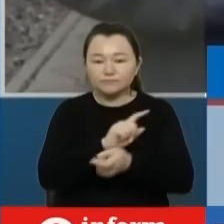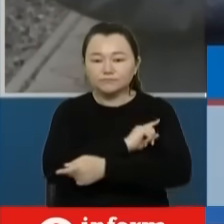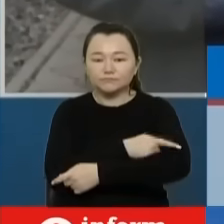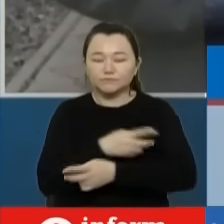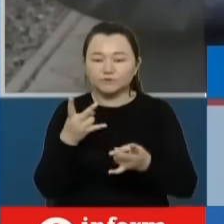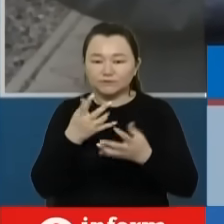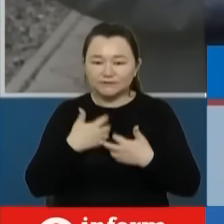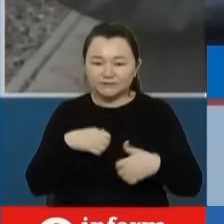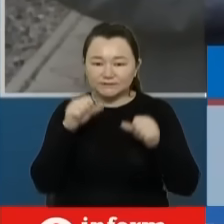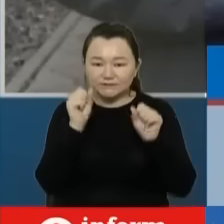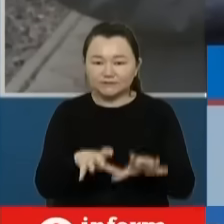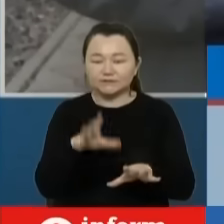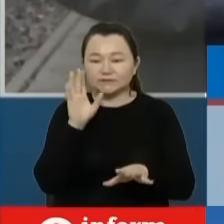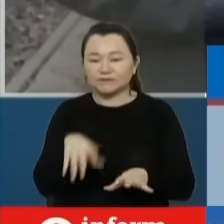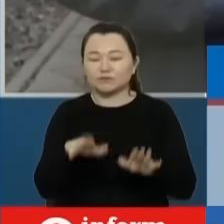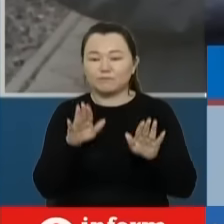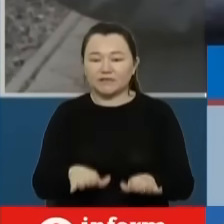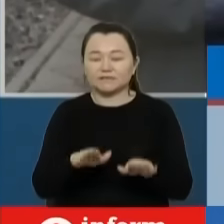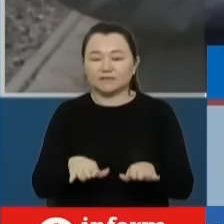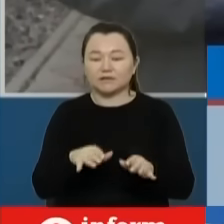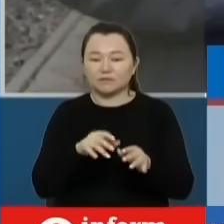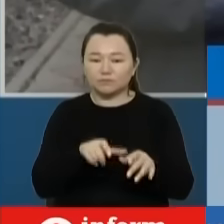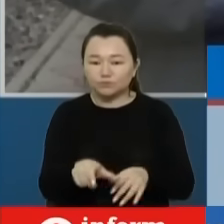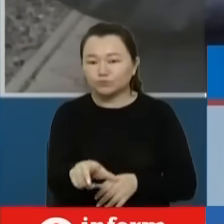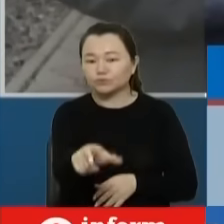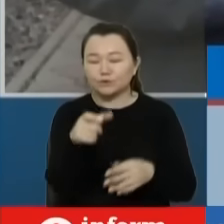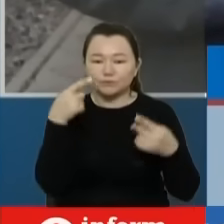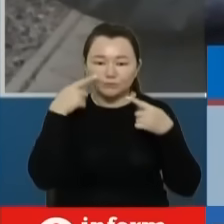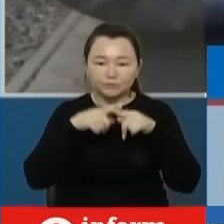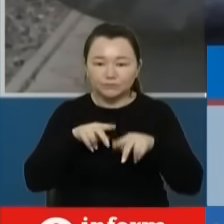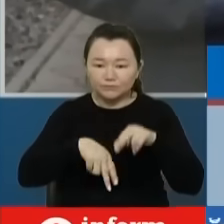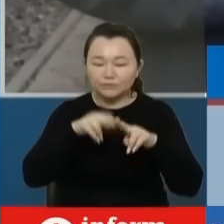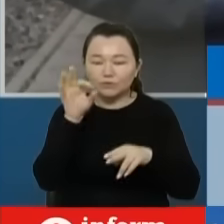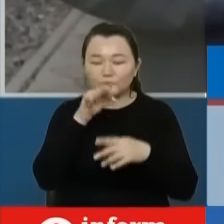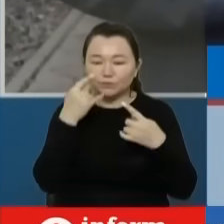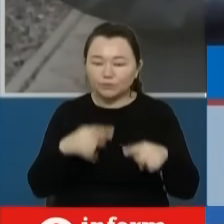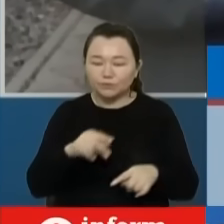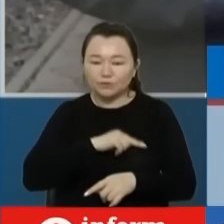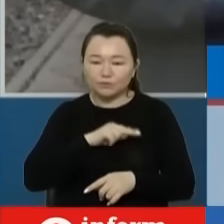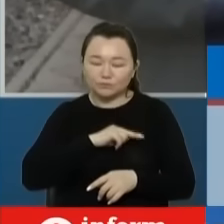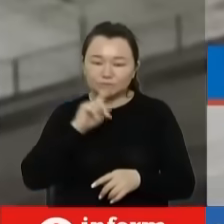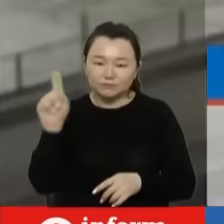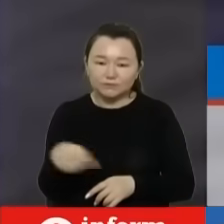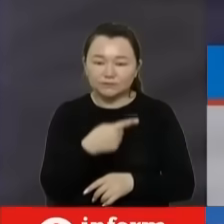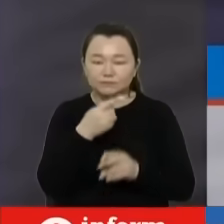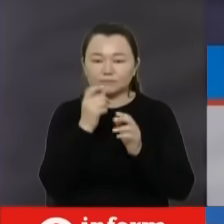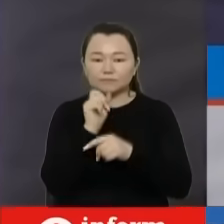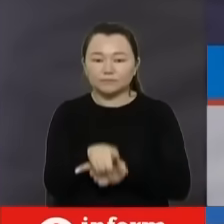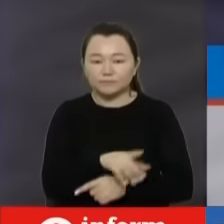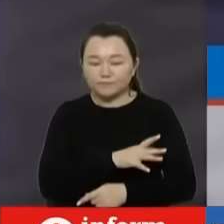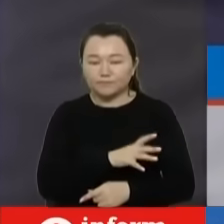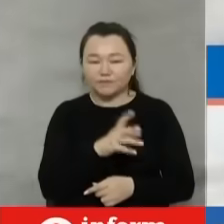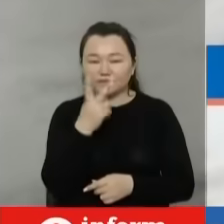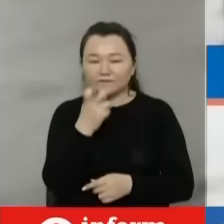керек деді. Тіпті жергілікті жол мен құрылыс компанияларының техникаларын және өзге өңірлерден жұмыс күшін тартуды тапсырды.